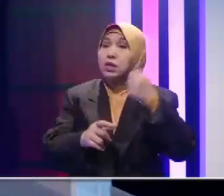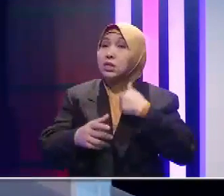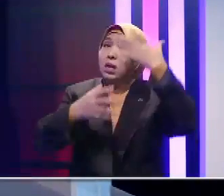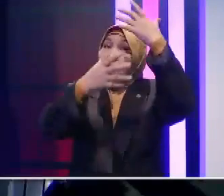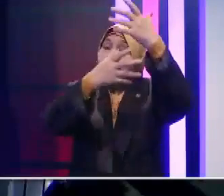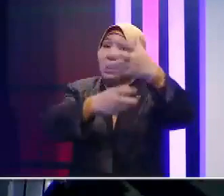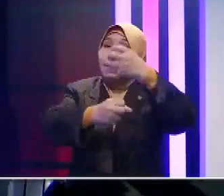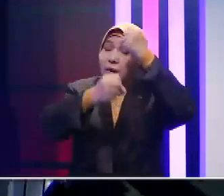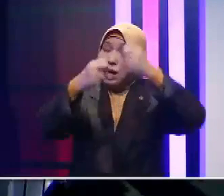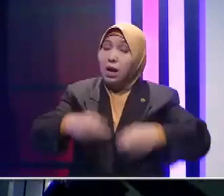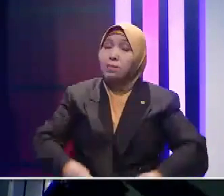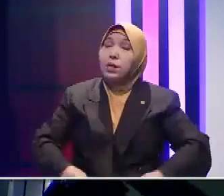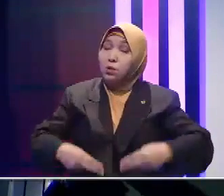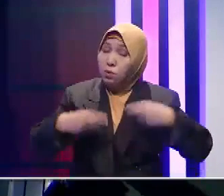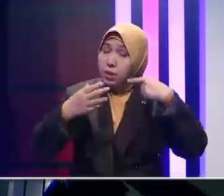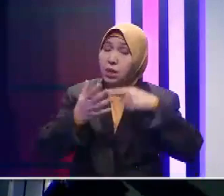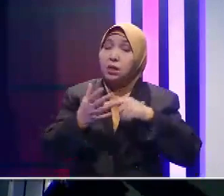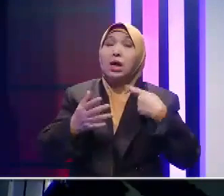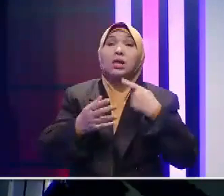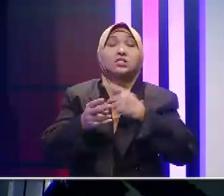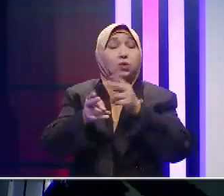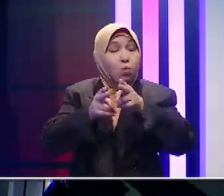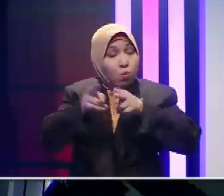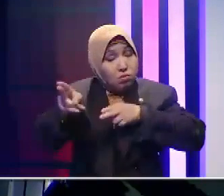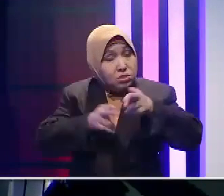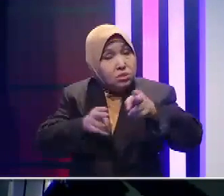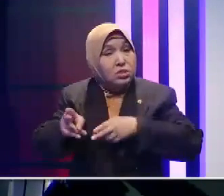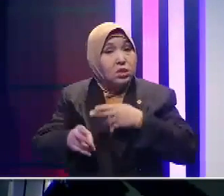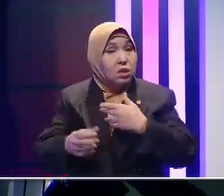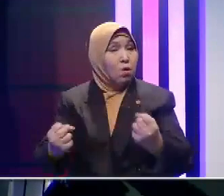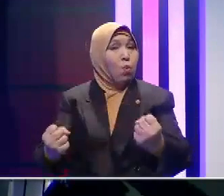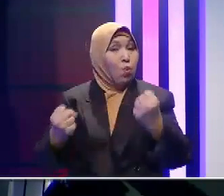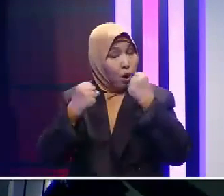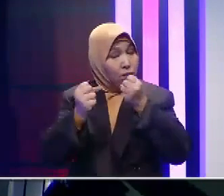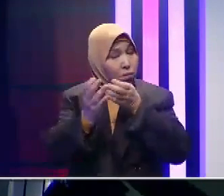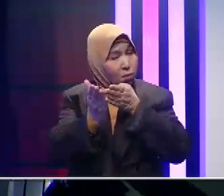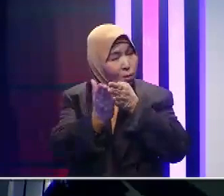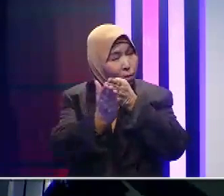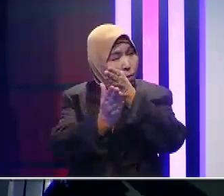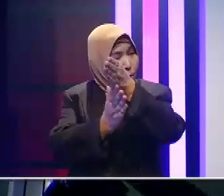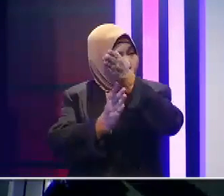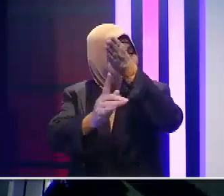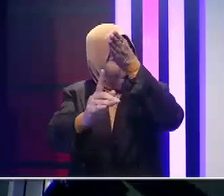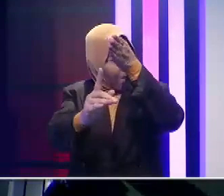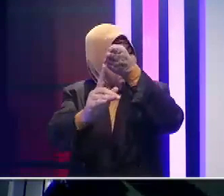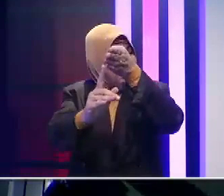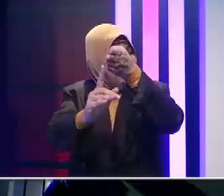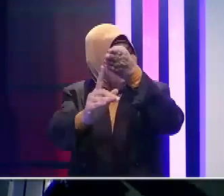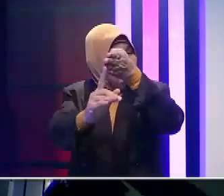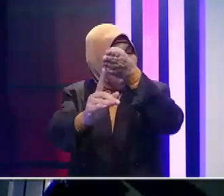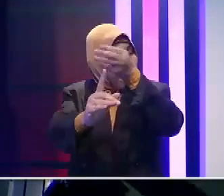dalam kehidupan ni, kita kena ada satu usaha yang sekuat-kuatnya ke arah tu. Dan saya fikir